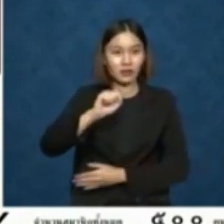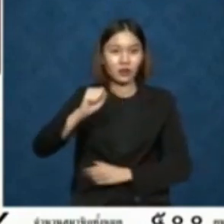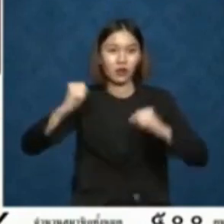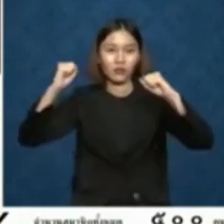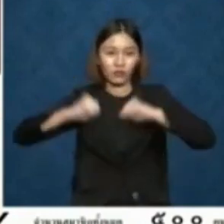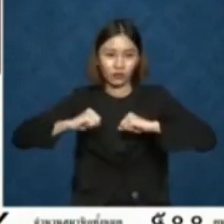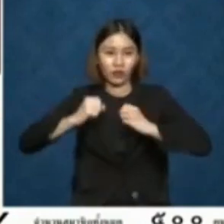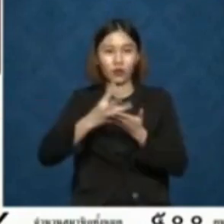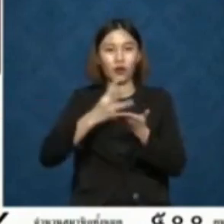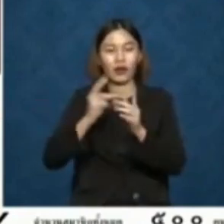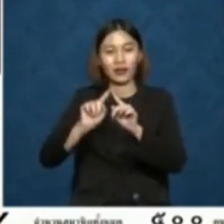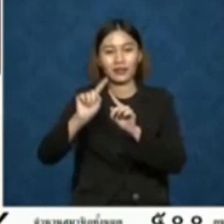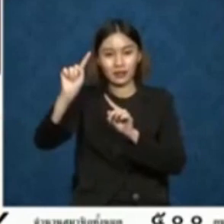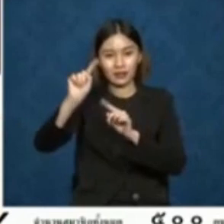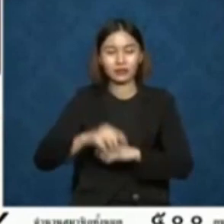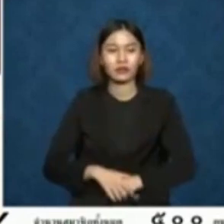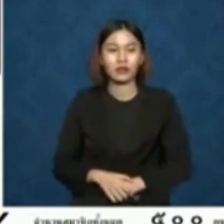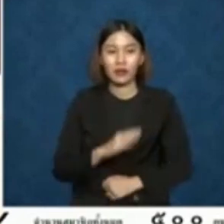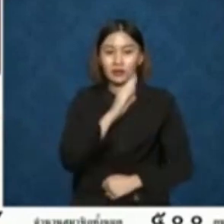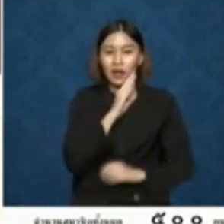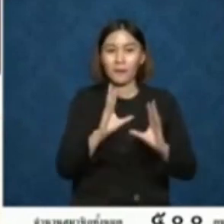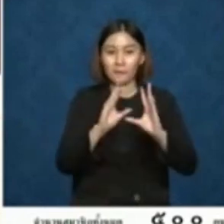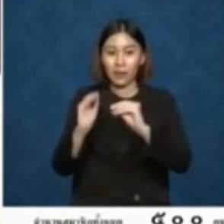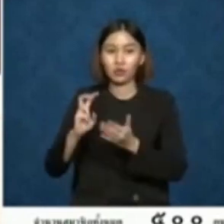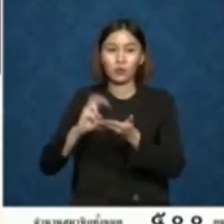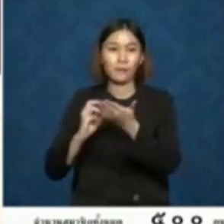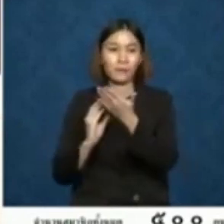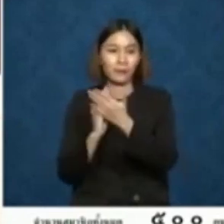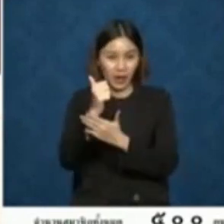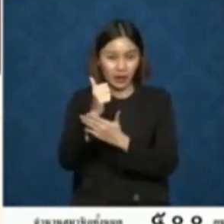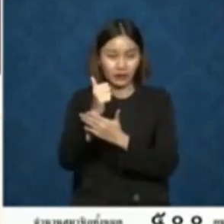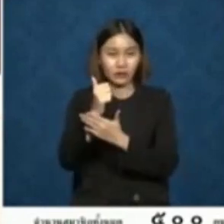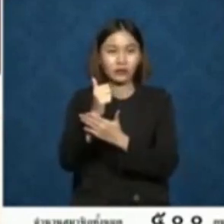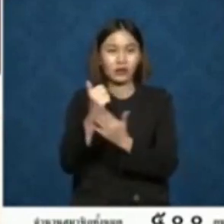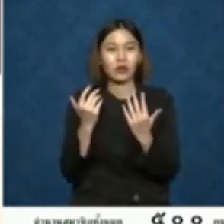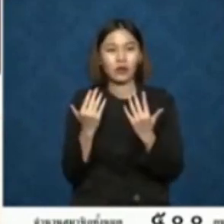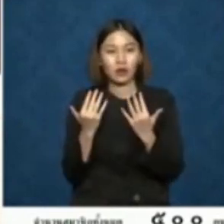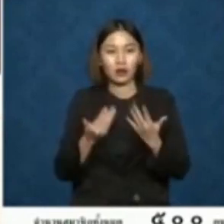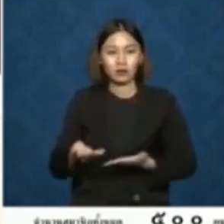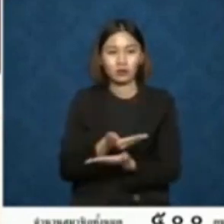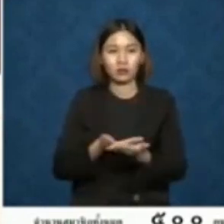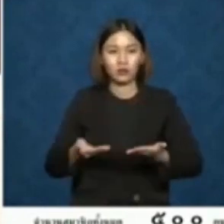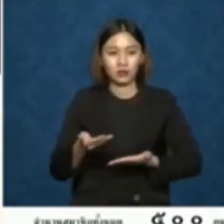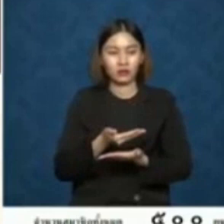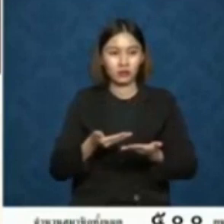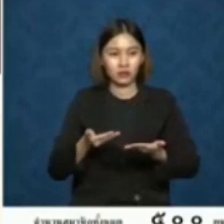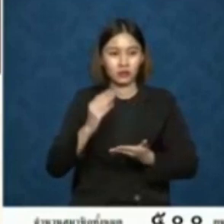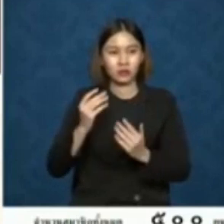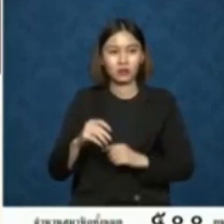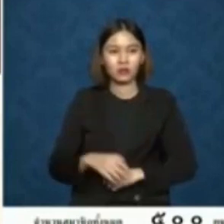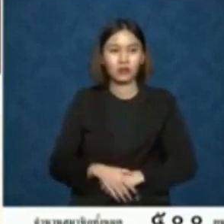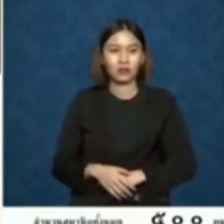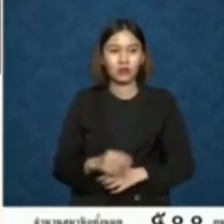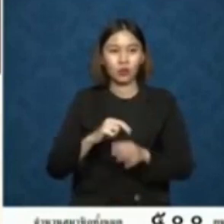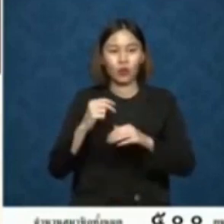ะลงมติในวาระที่1นะครับซึ่งหากที่ประชุมจะอนุมัติก็ให้รอการพิจารณาไว้ก่อนแต่ต้อง